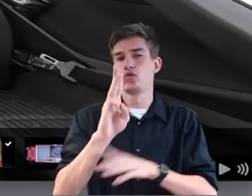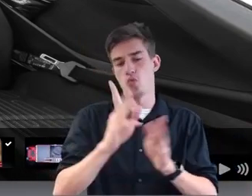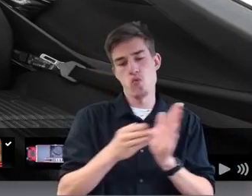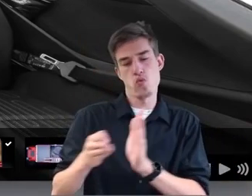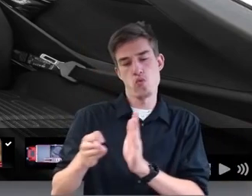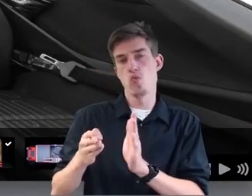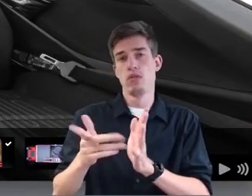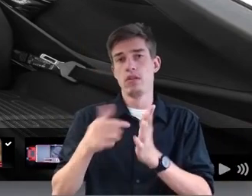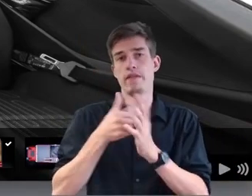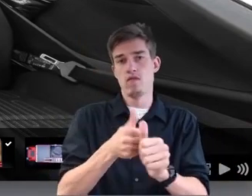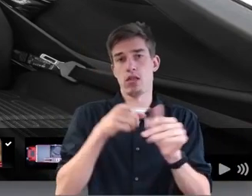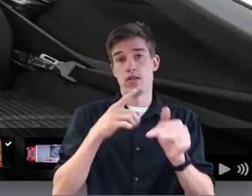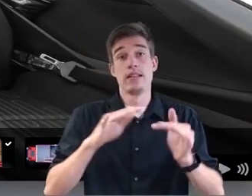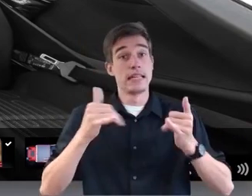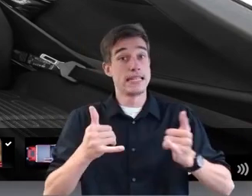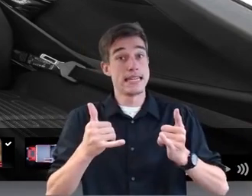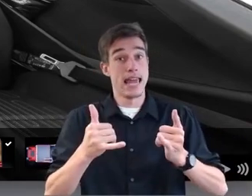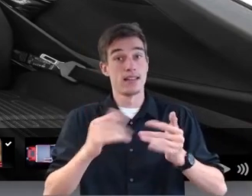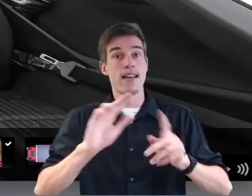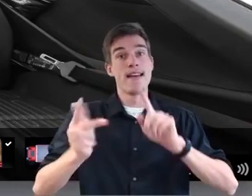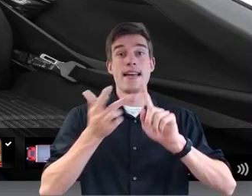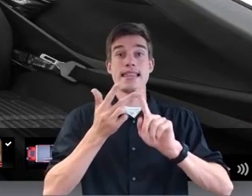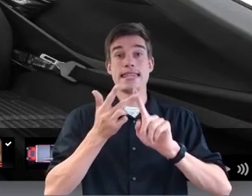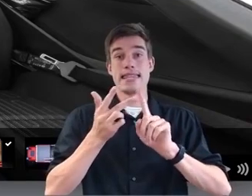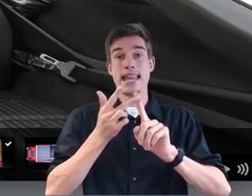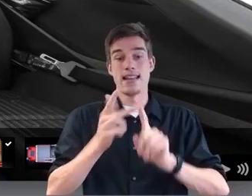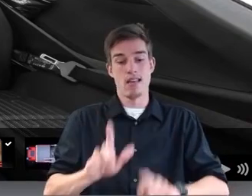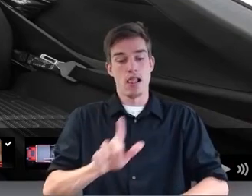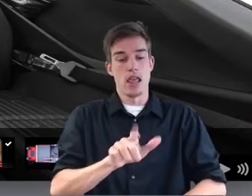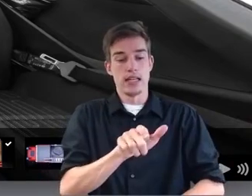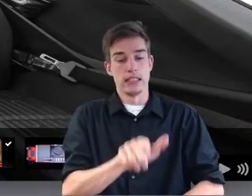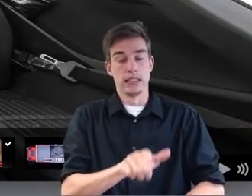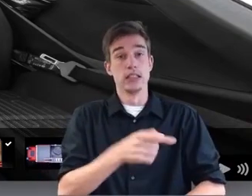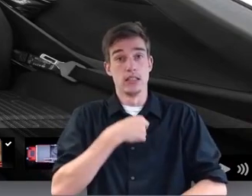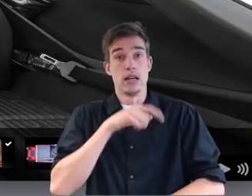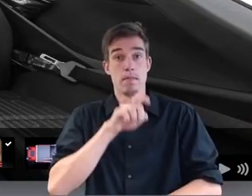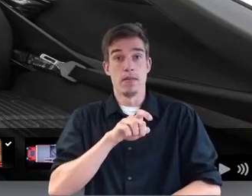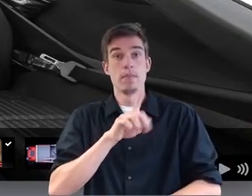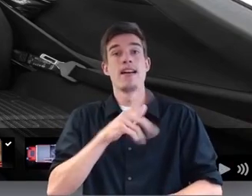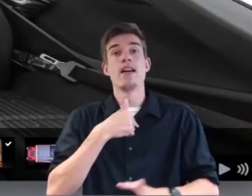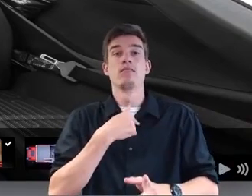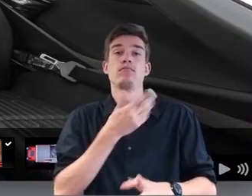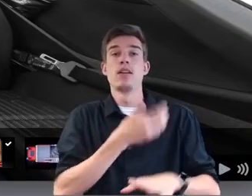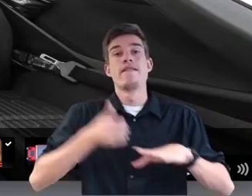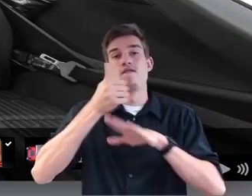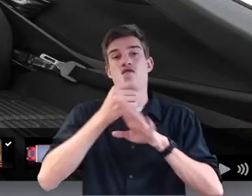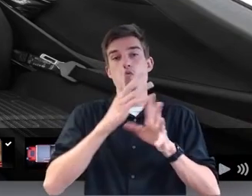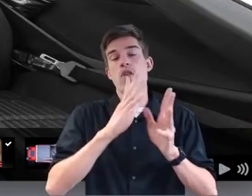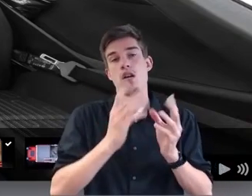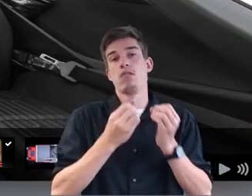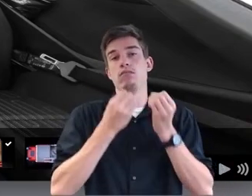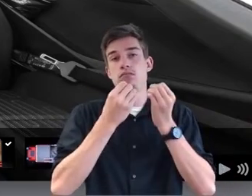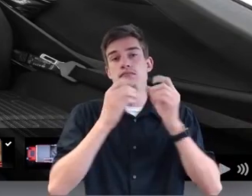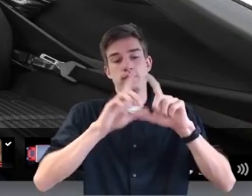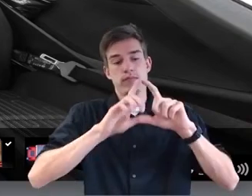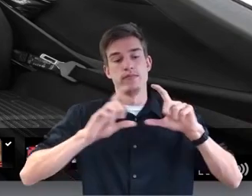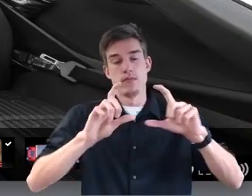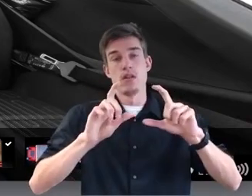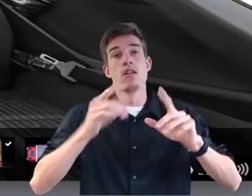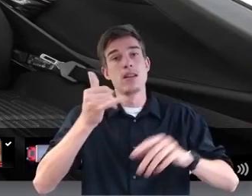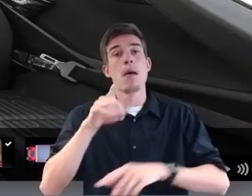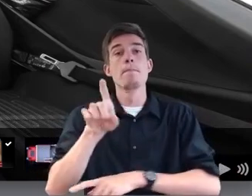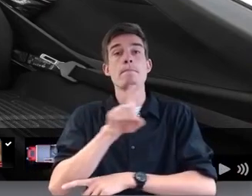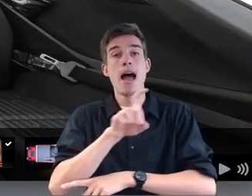uns jetzt an der Navigationsleiste auf dem dritten Button von links. Das ist das Führerhaus. Darin könnte man sich jetzt virtuell bewegen. Das heißt, Sie können